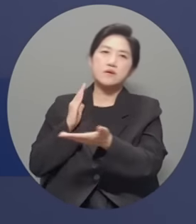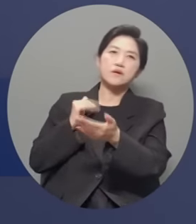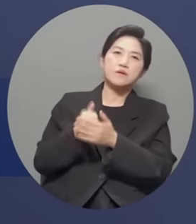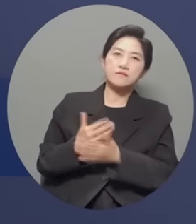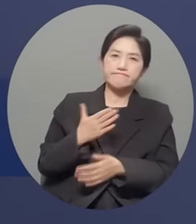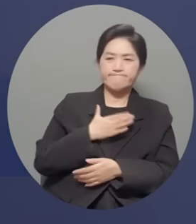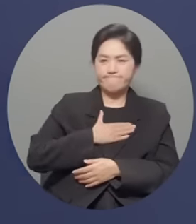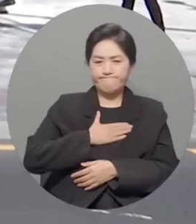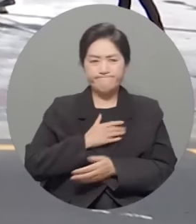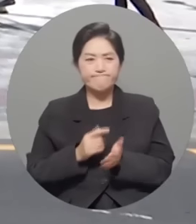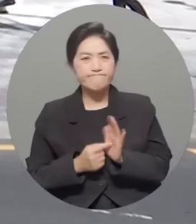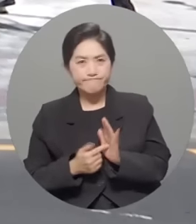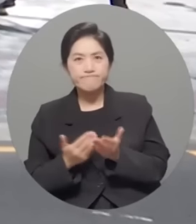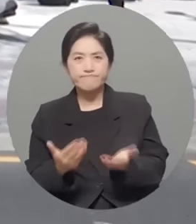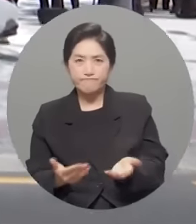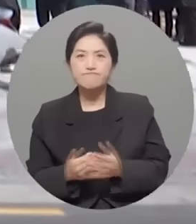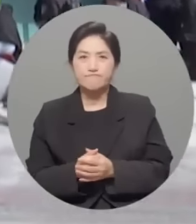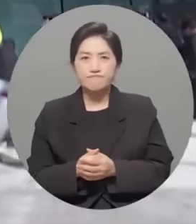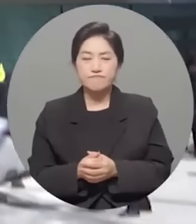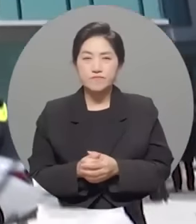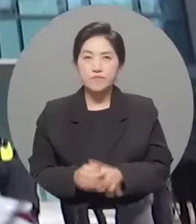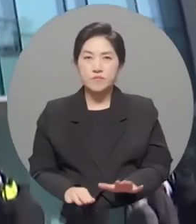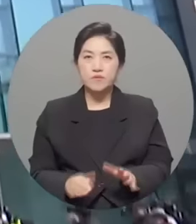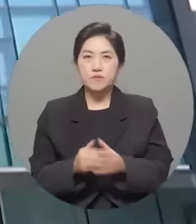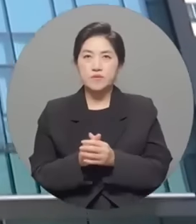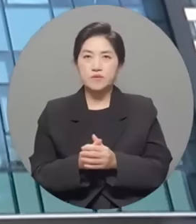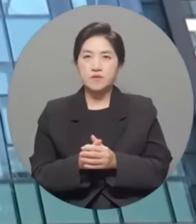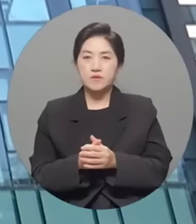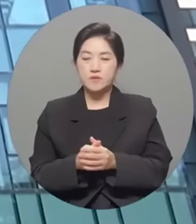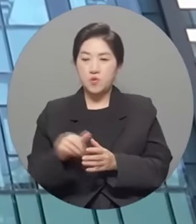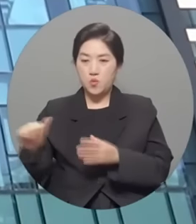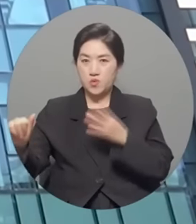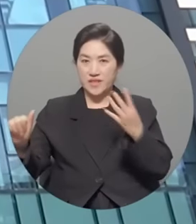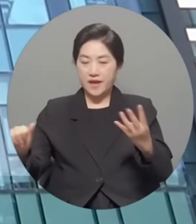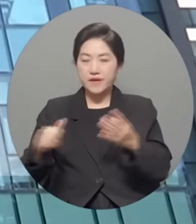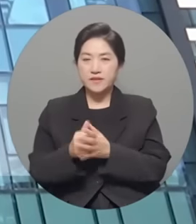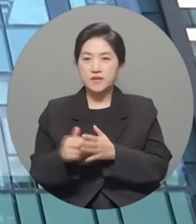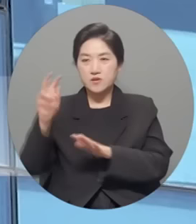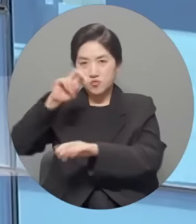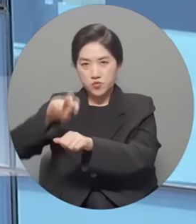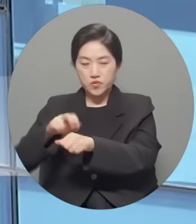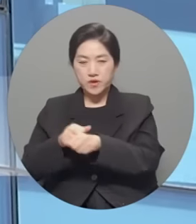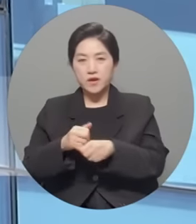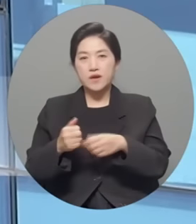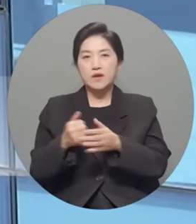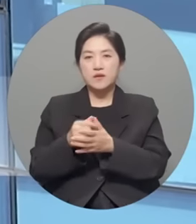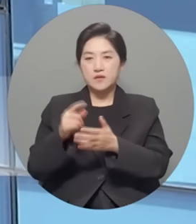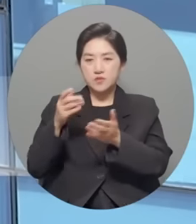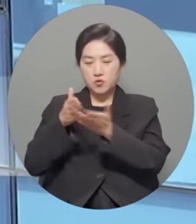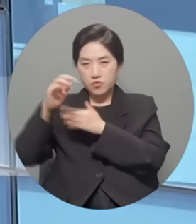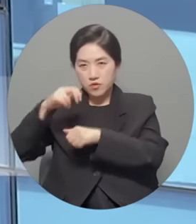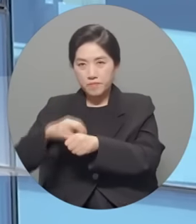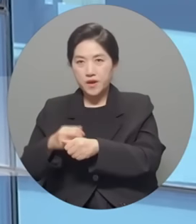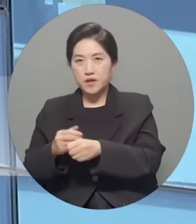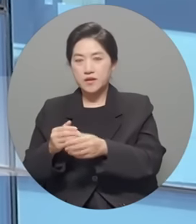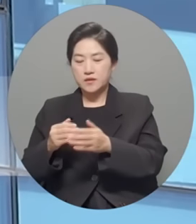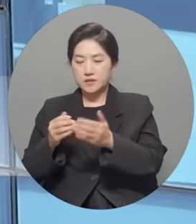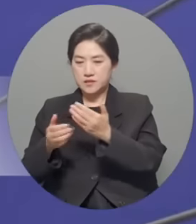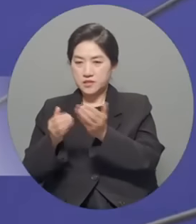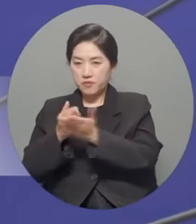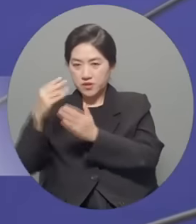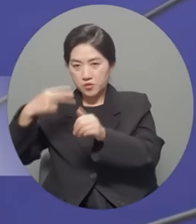않을 수 없습니다. 오더하기 4. 의료계를 대표한 의사협회와 전공의협의회, 전국의대교수협 등 5개